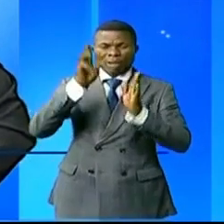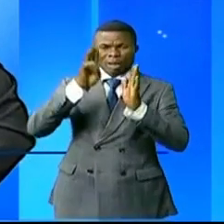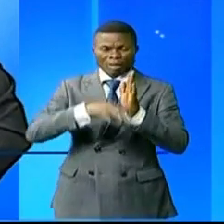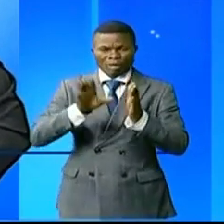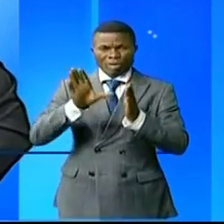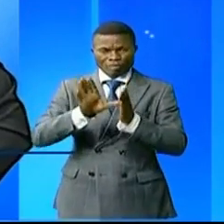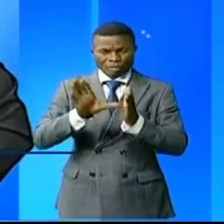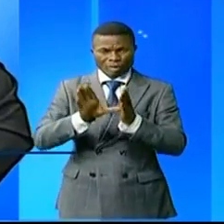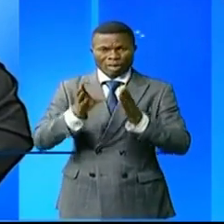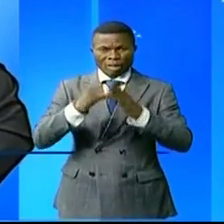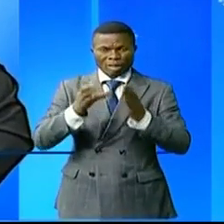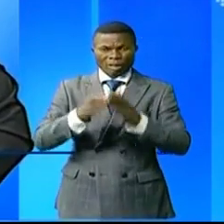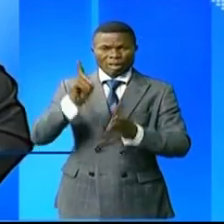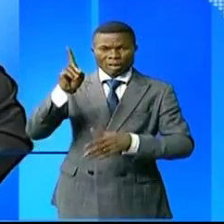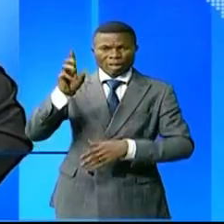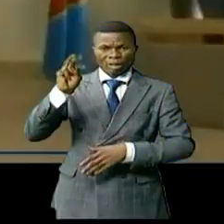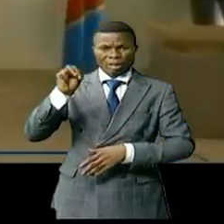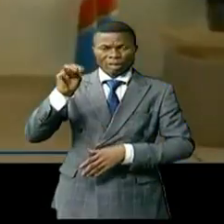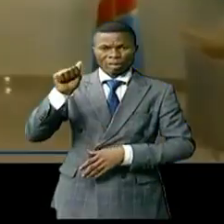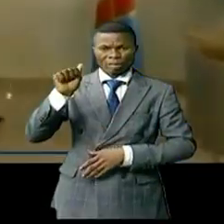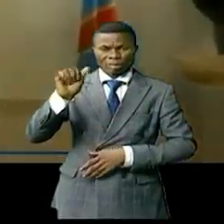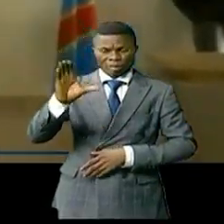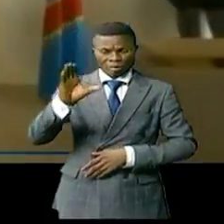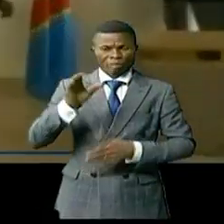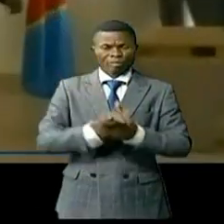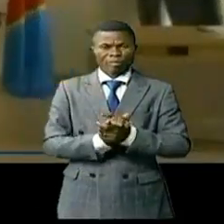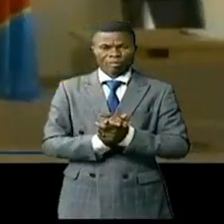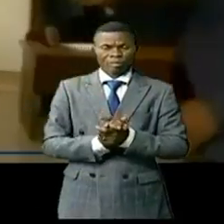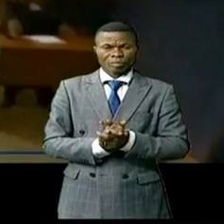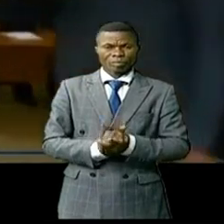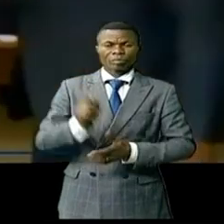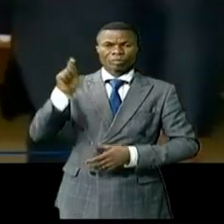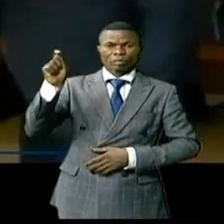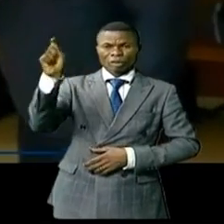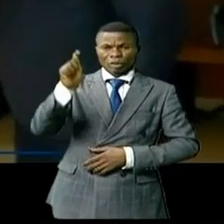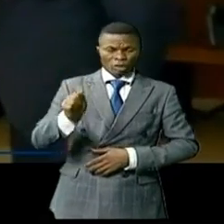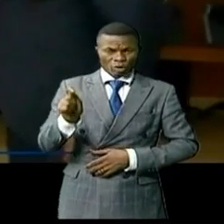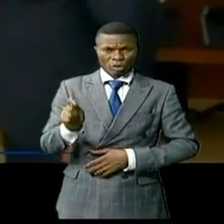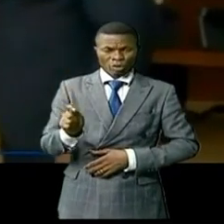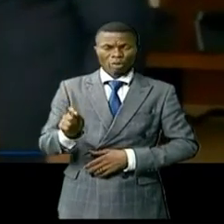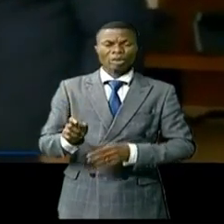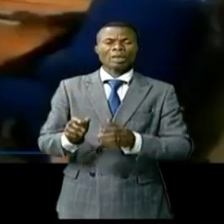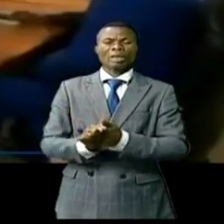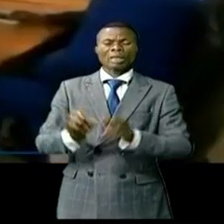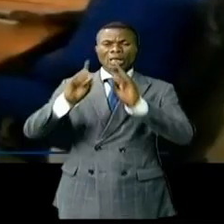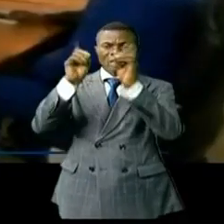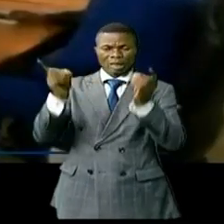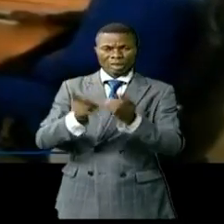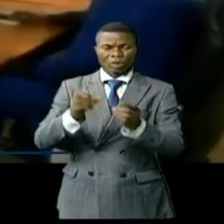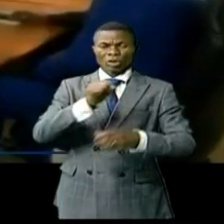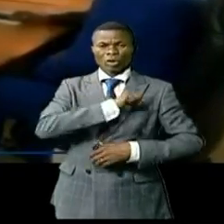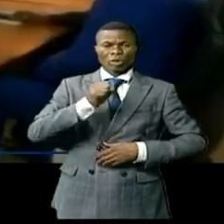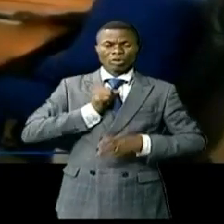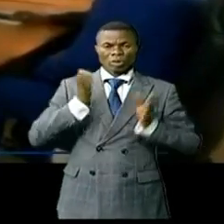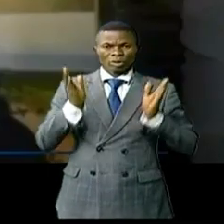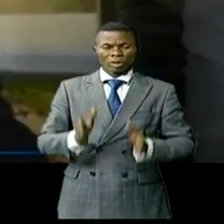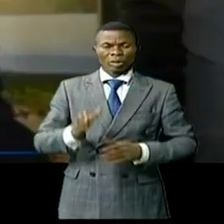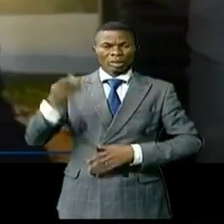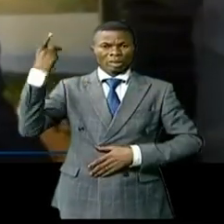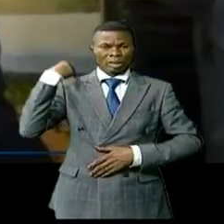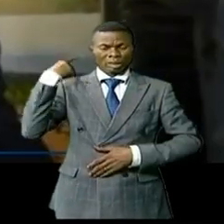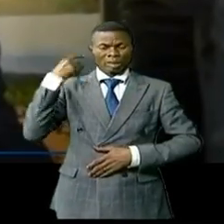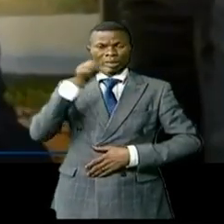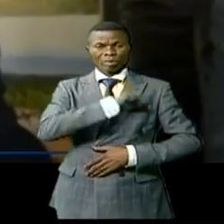parle avec Damas Essolé. Près le professeur de la Tchopi de l'Ituri, la délégation sénatoriale, conduite par l'honorable